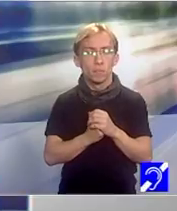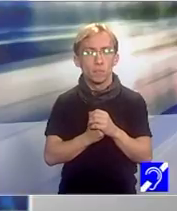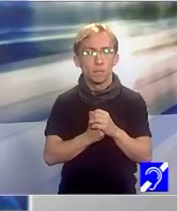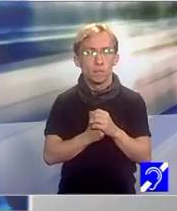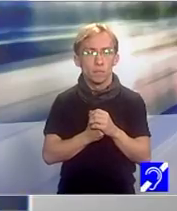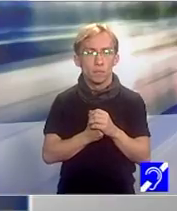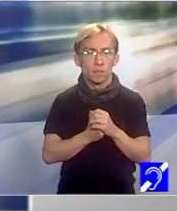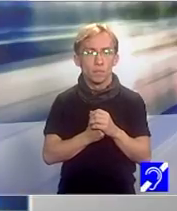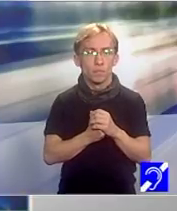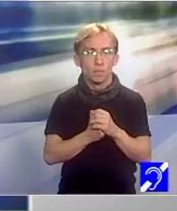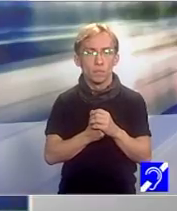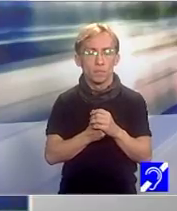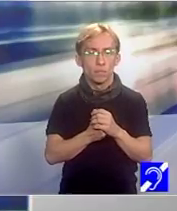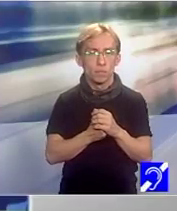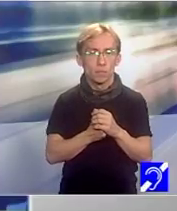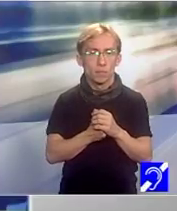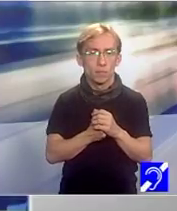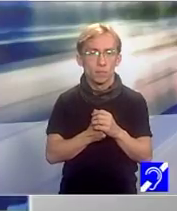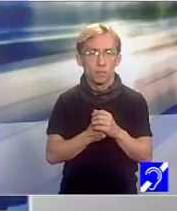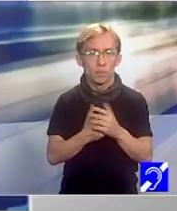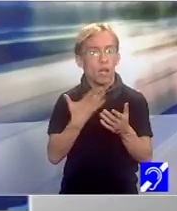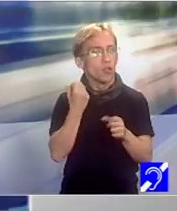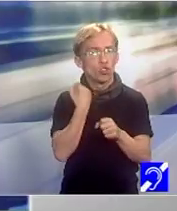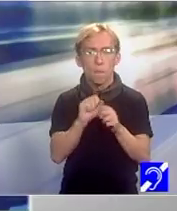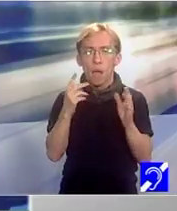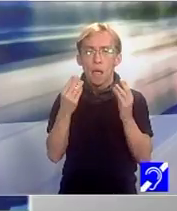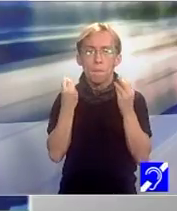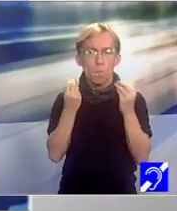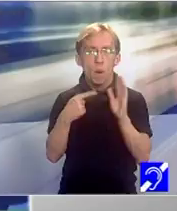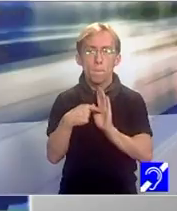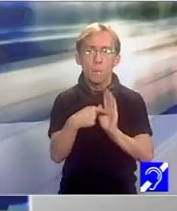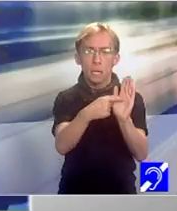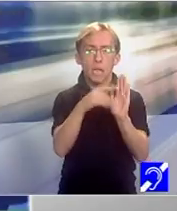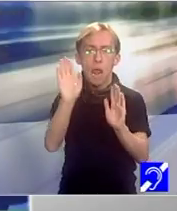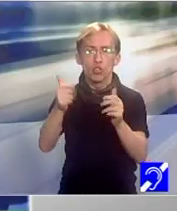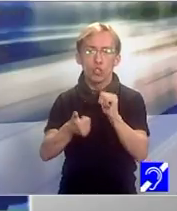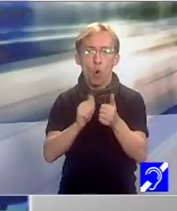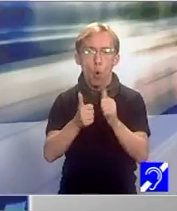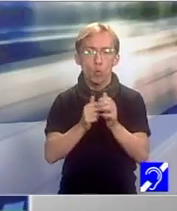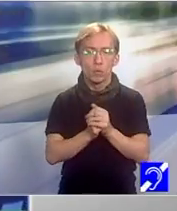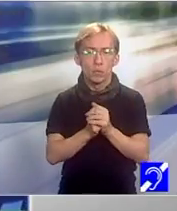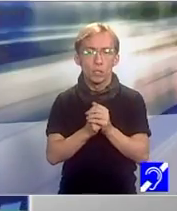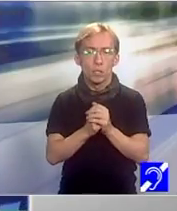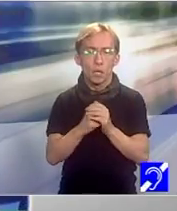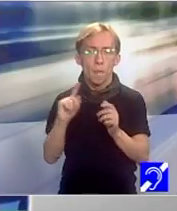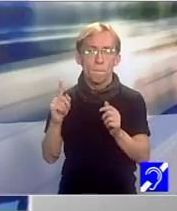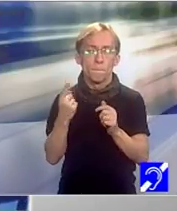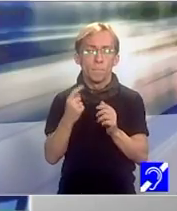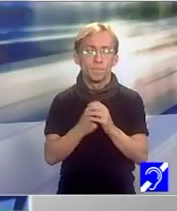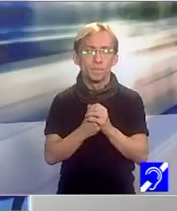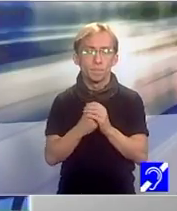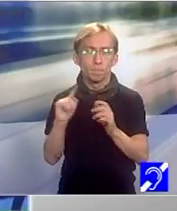la cât o mai bună prezentare la acest concurs, adică undeva în primii 8 să fim